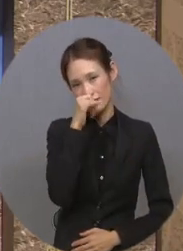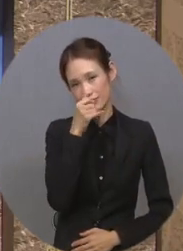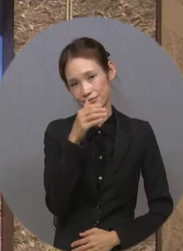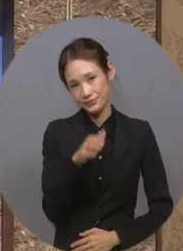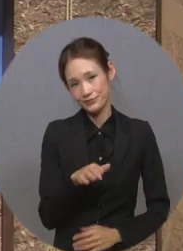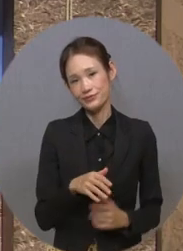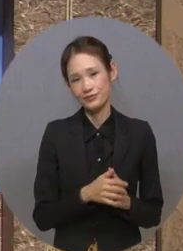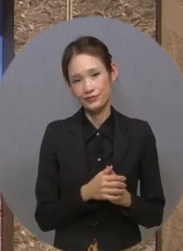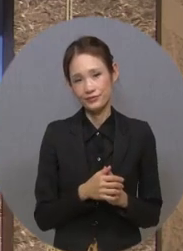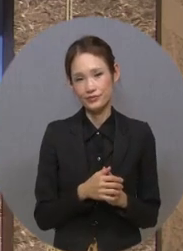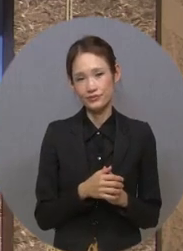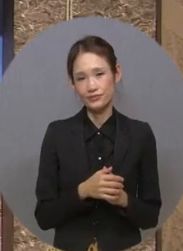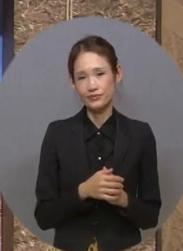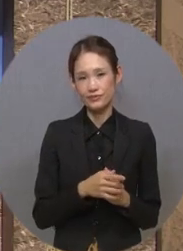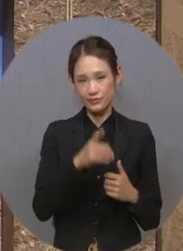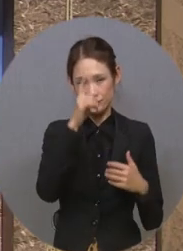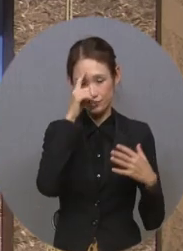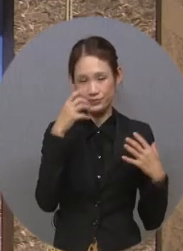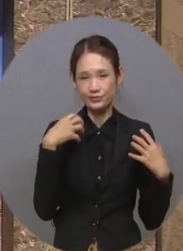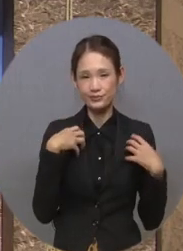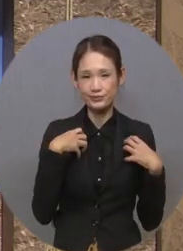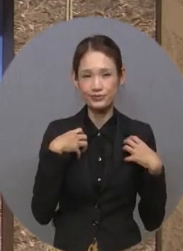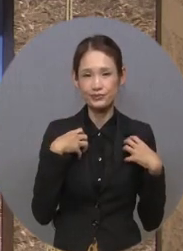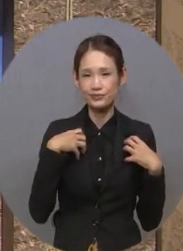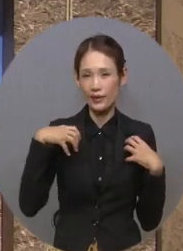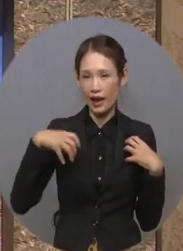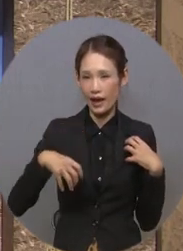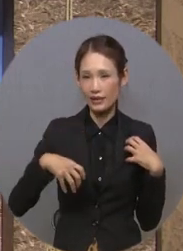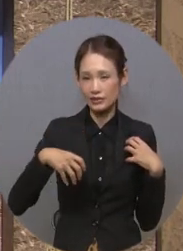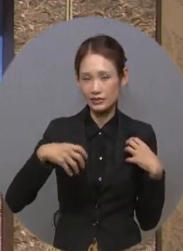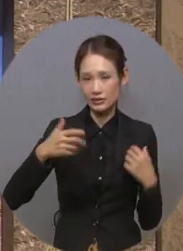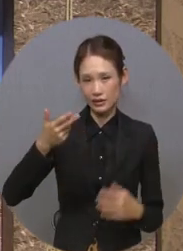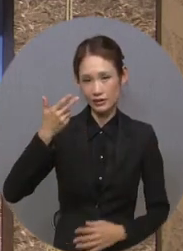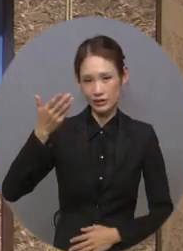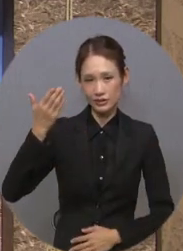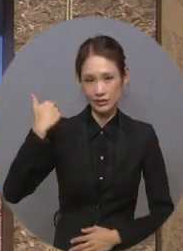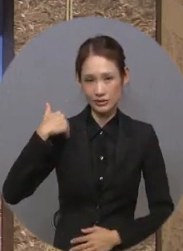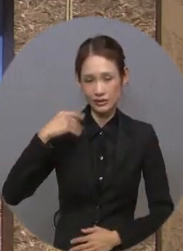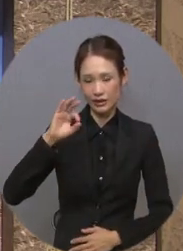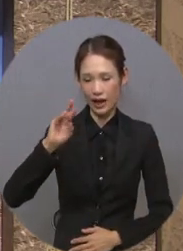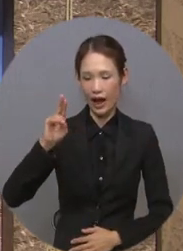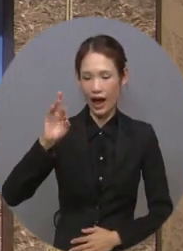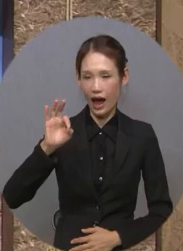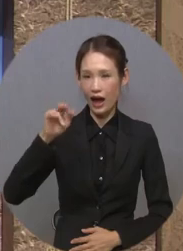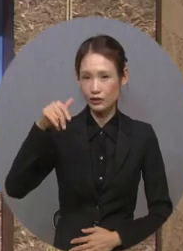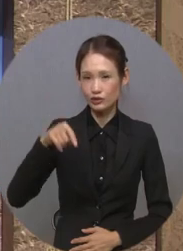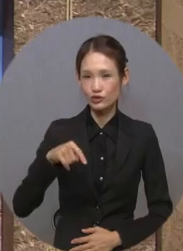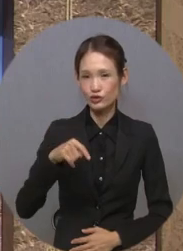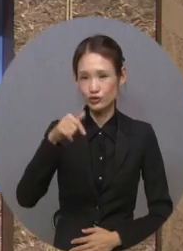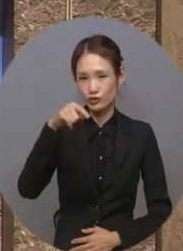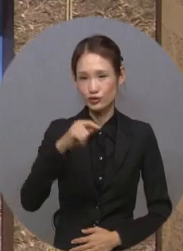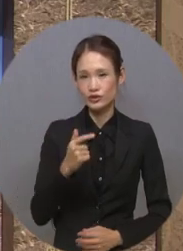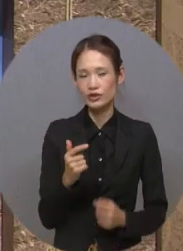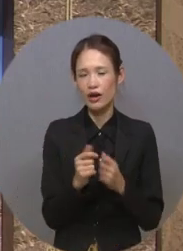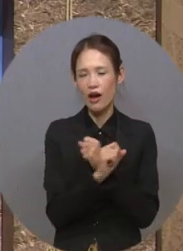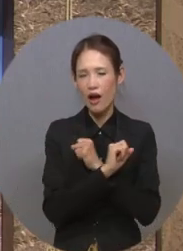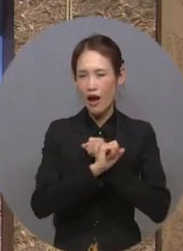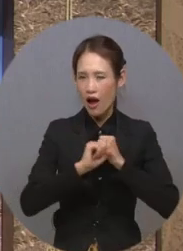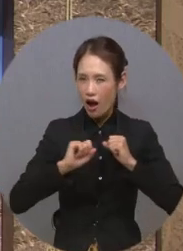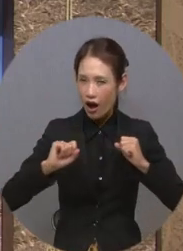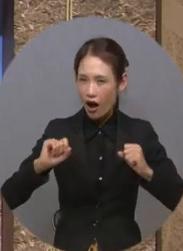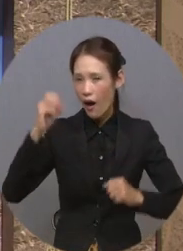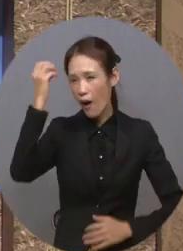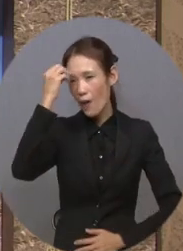이제 정부에서 이제 그 양주 군이 옛날에 군이 워낙 크다 보니까 네. 전부 다 이렇게 좀 인구가